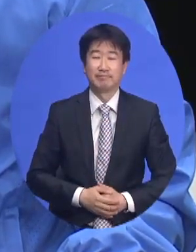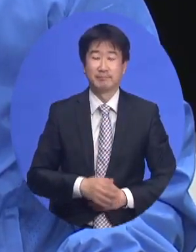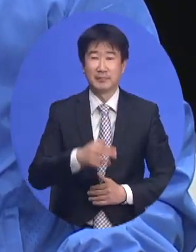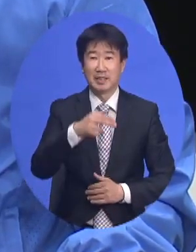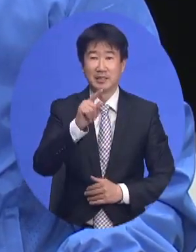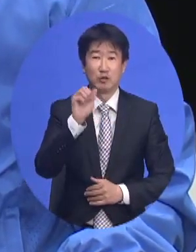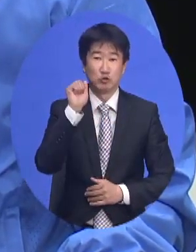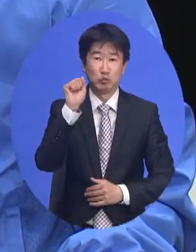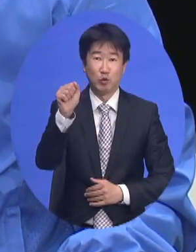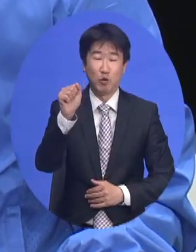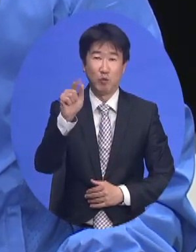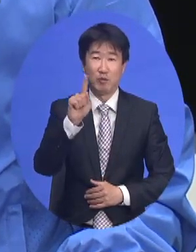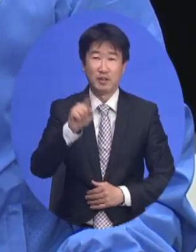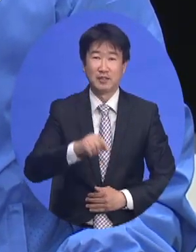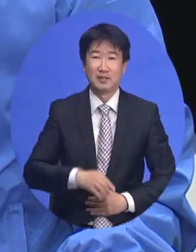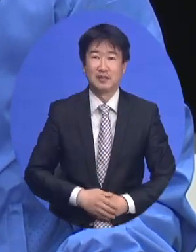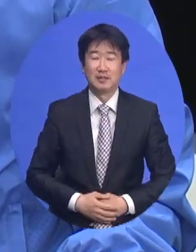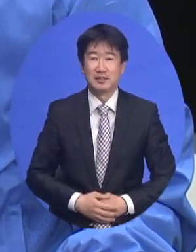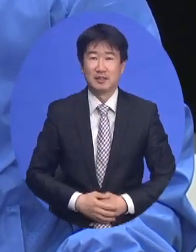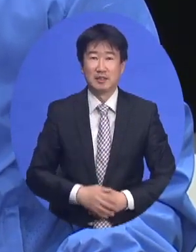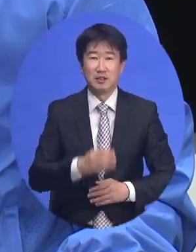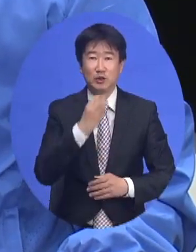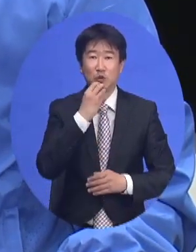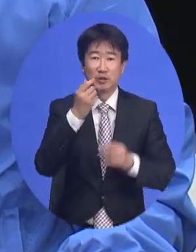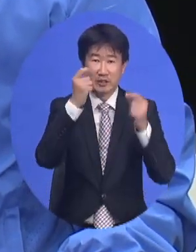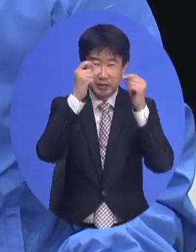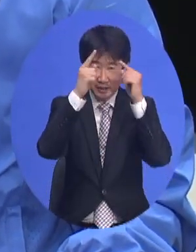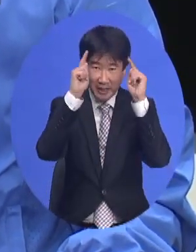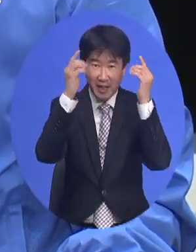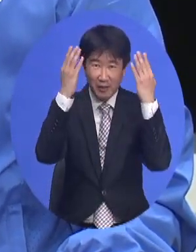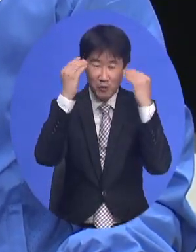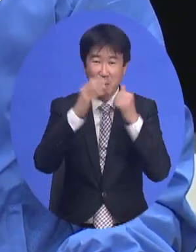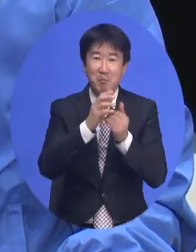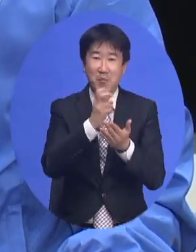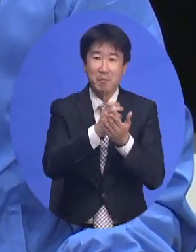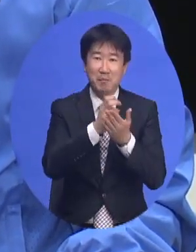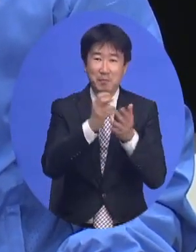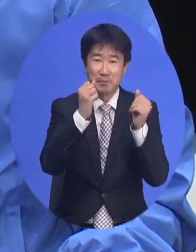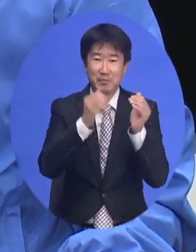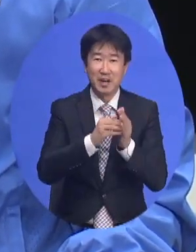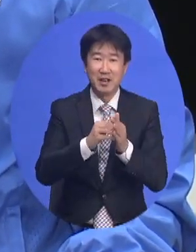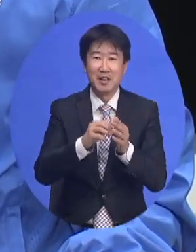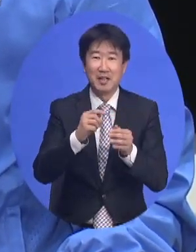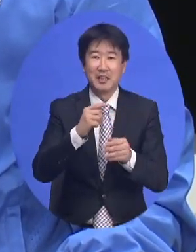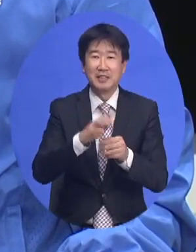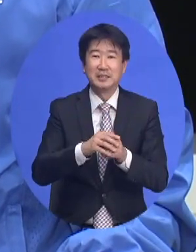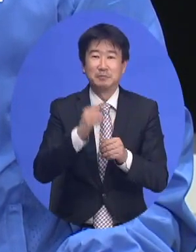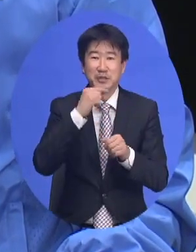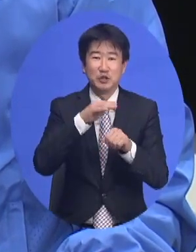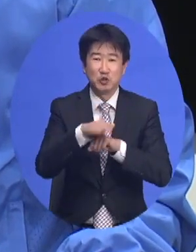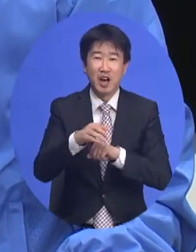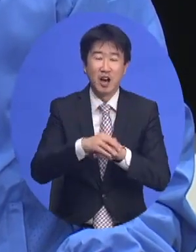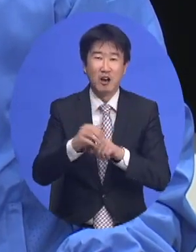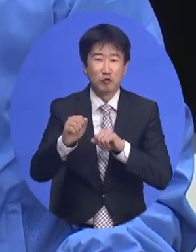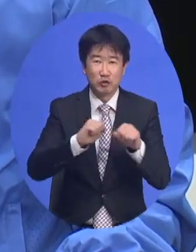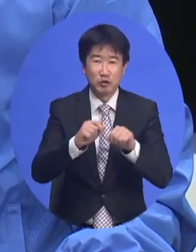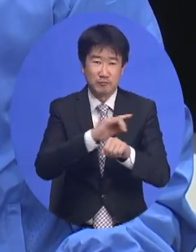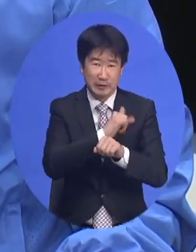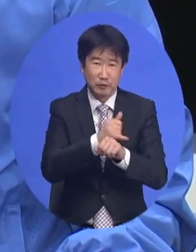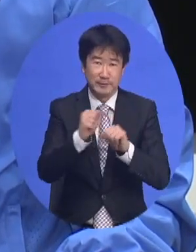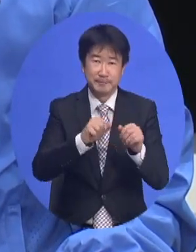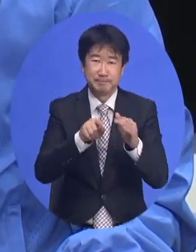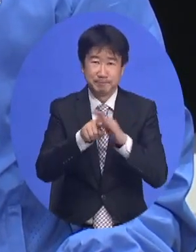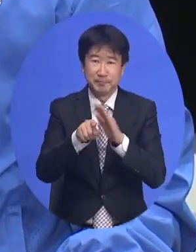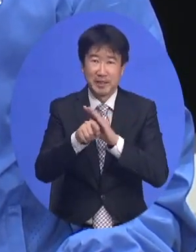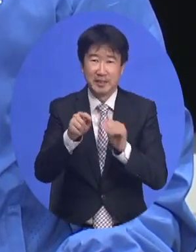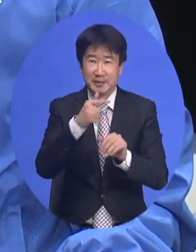장기표 후보님은 서울대 법대를 나오셨고 민주운동의 대부이긴 한데 선민의식이